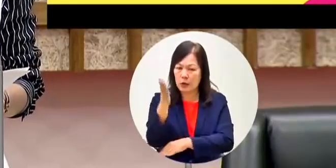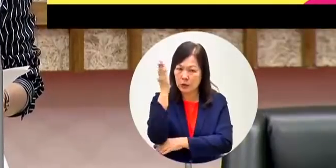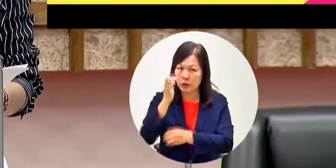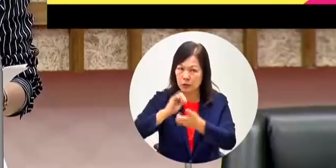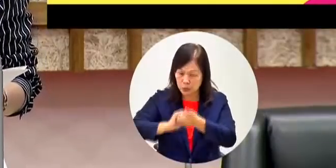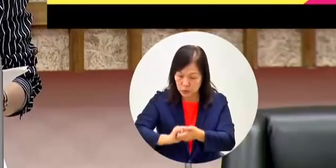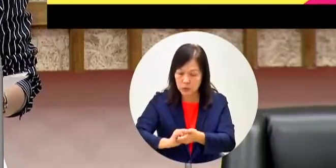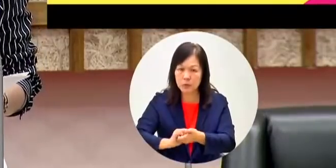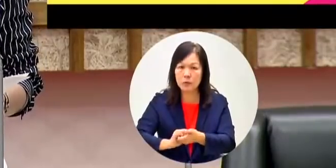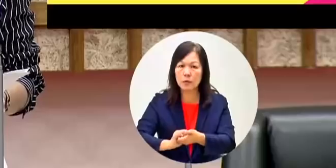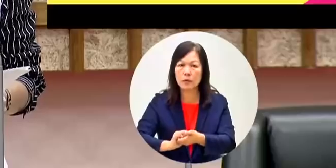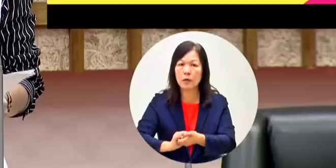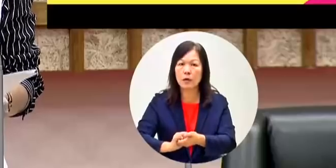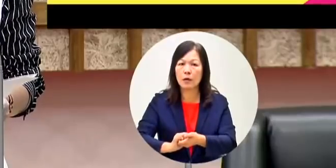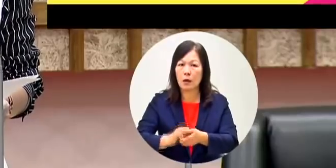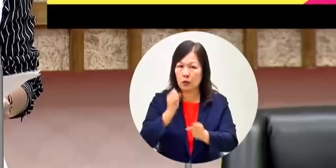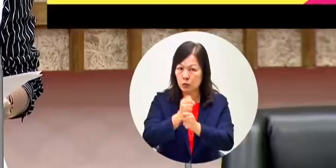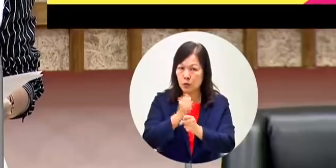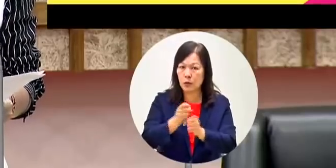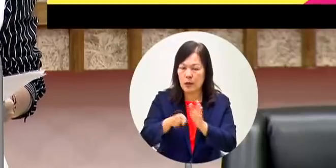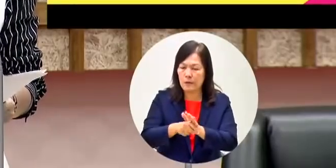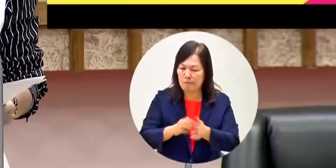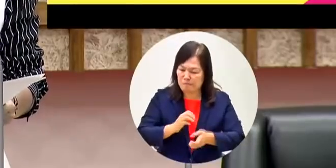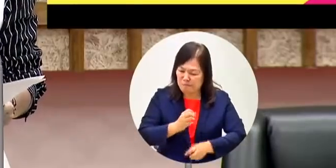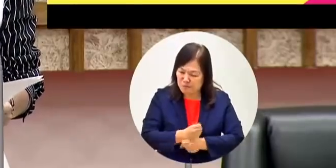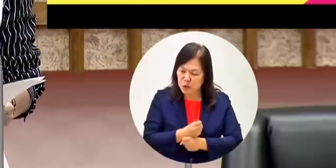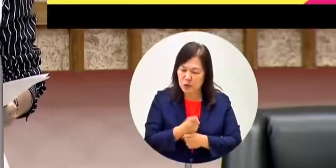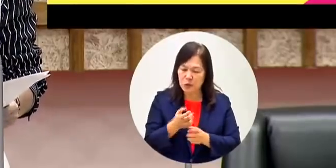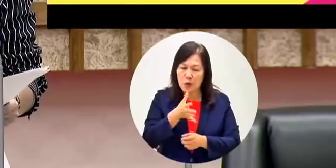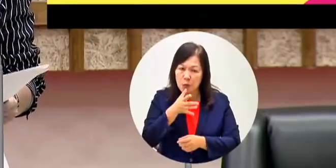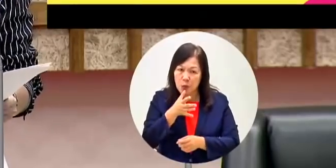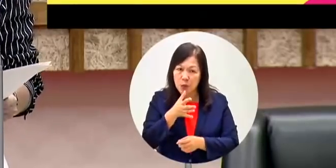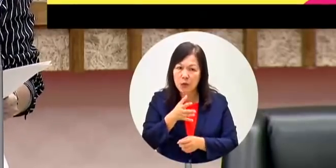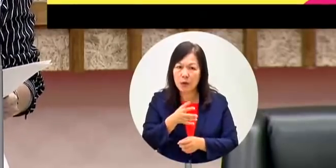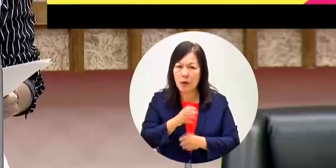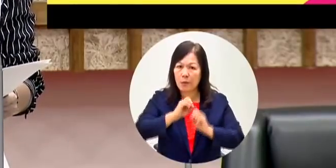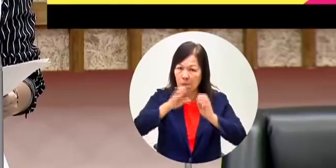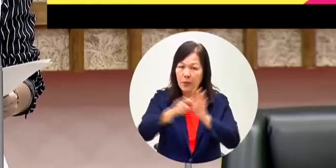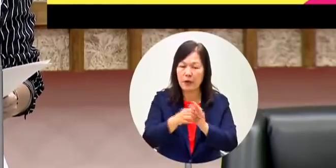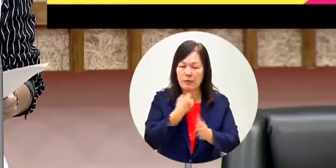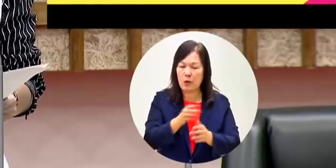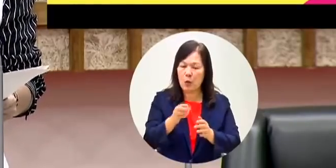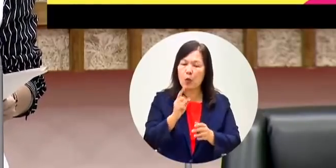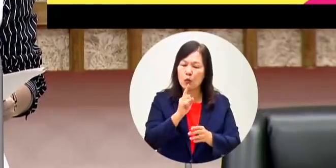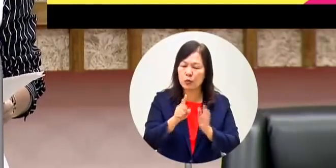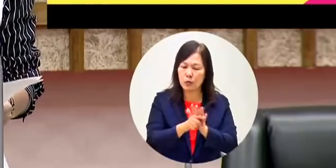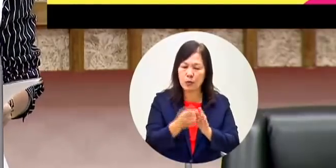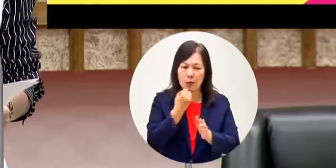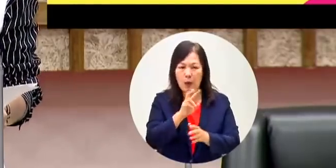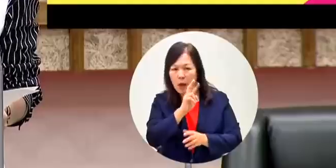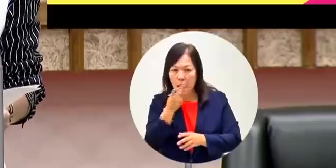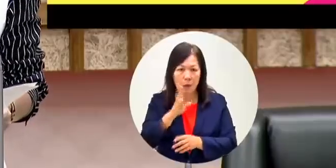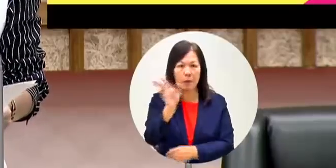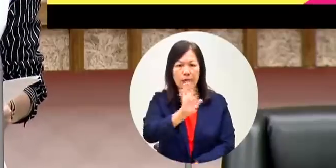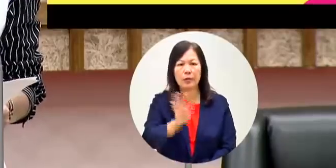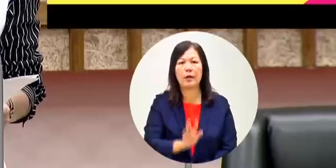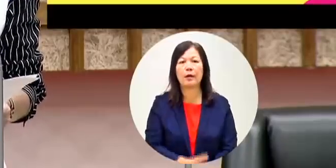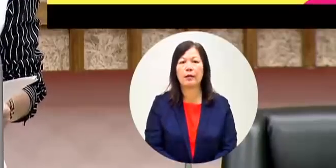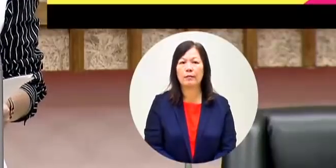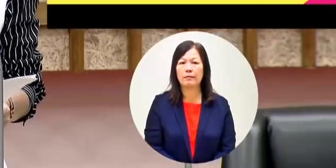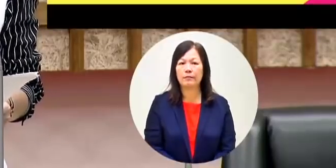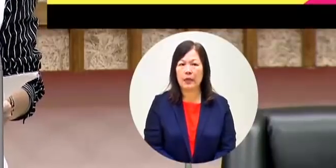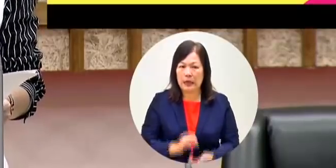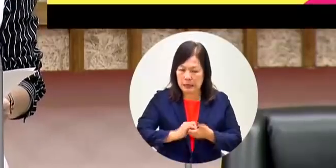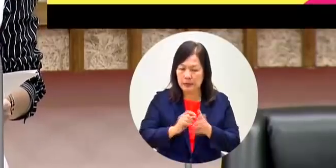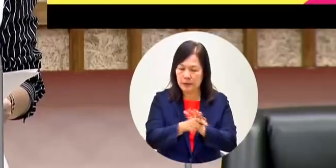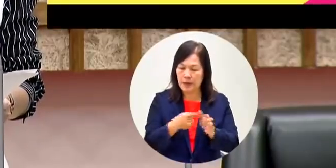谨言慎行，用一诺千金的标准来律己哈，一定要把诚信，大家有看